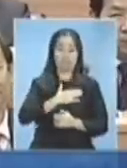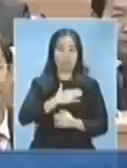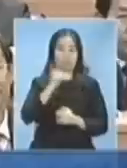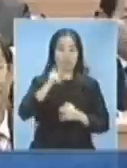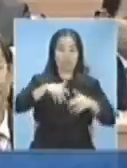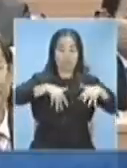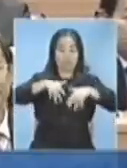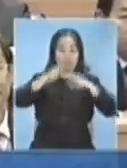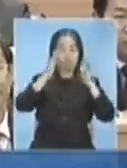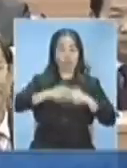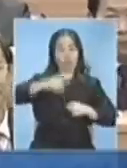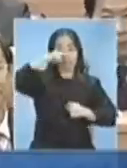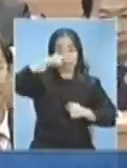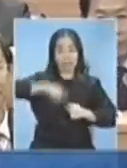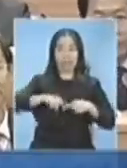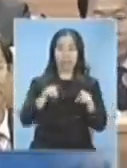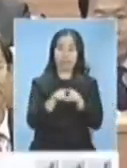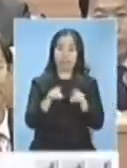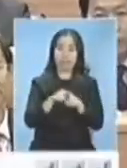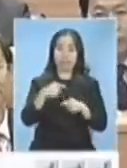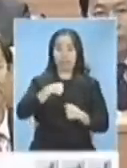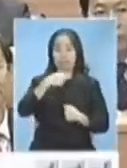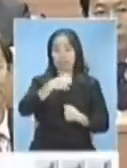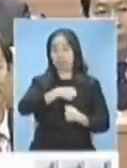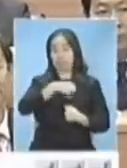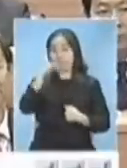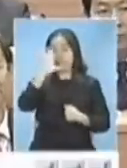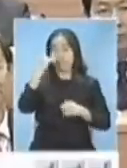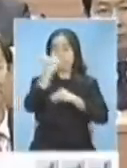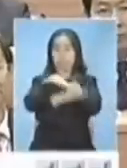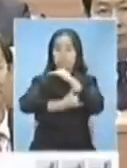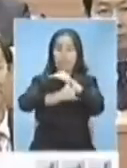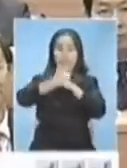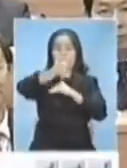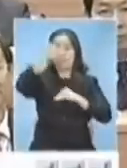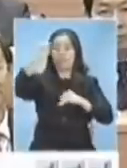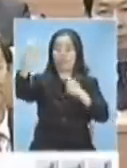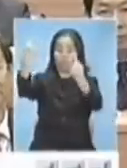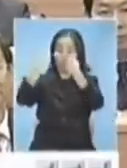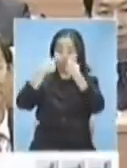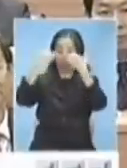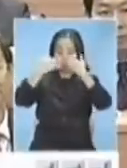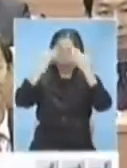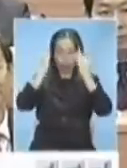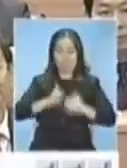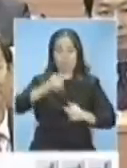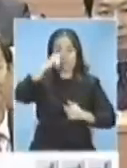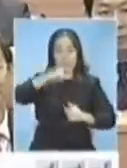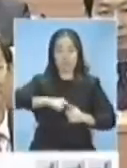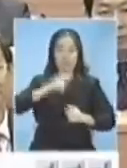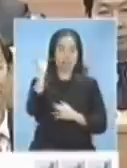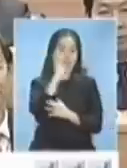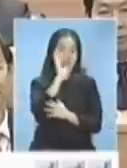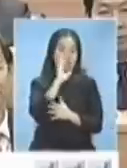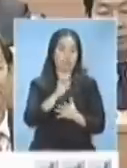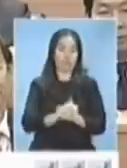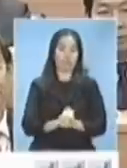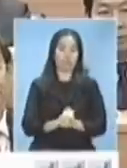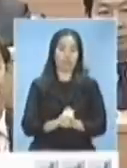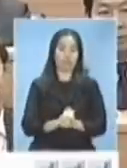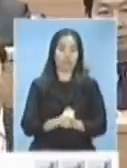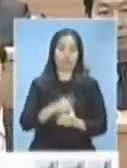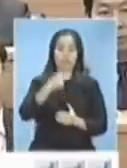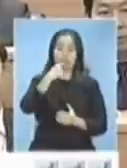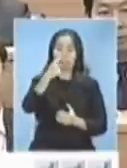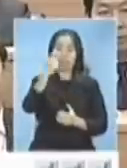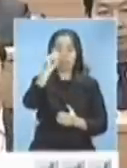ชาชนคนไทยคนหนึ่งก็ไม่อยากให้ประเทศอื่นมากล่าวหาคนไทยด้วยกันเองจะพูดจะ